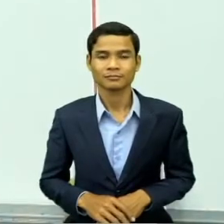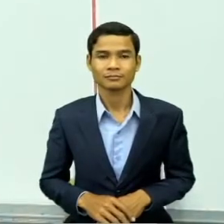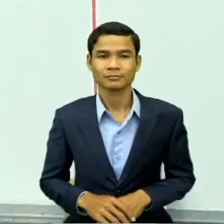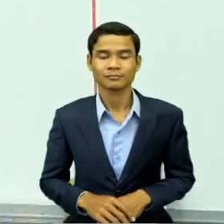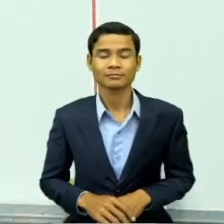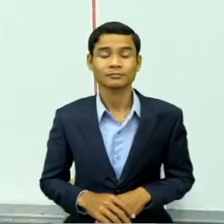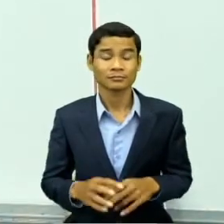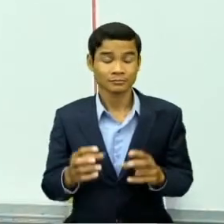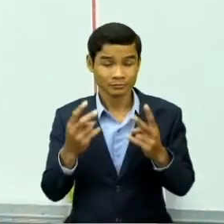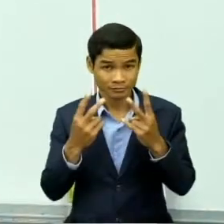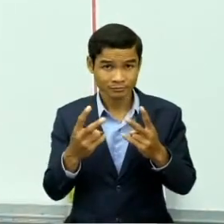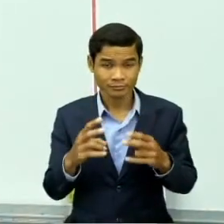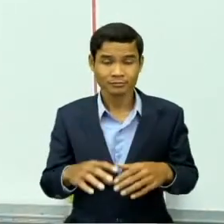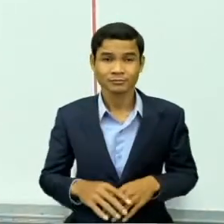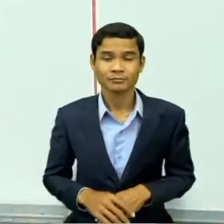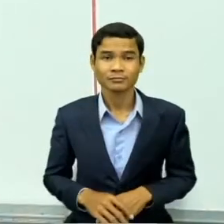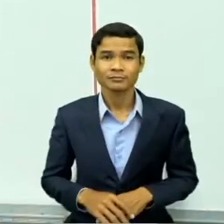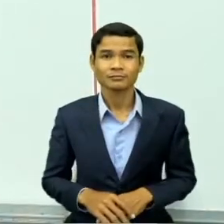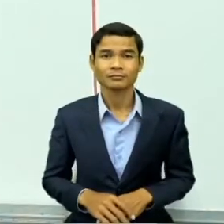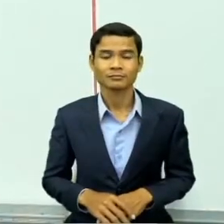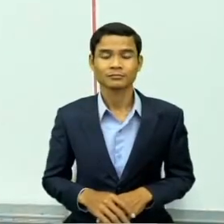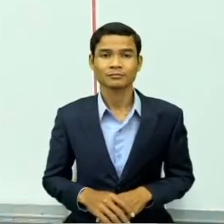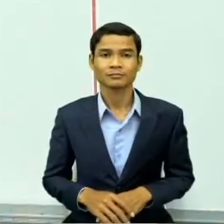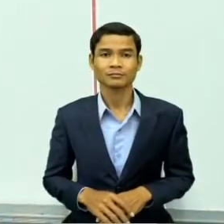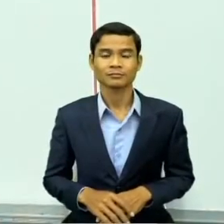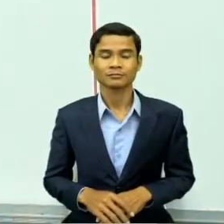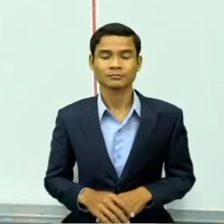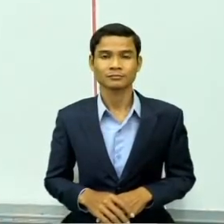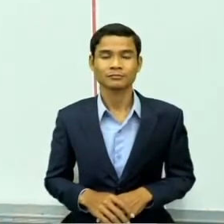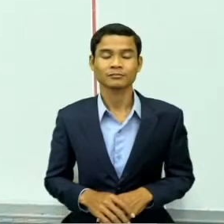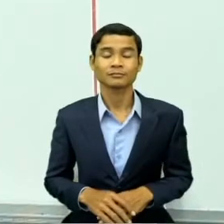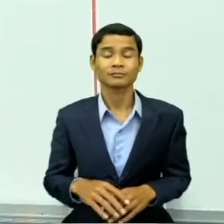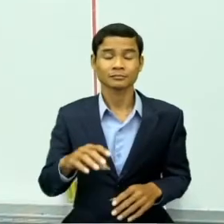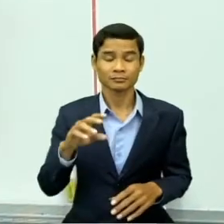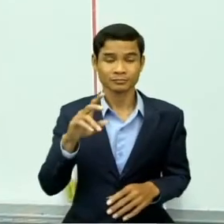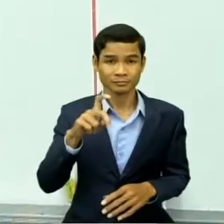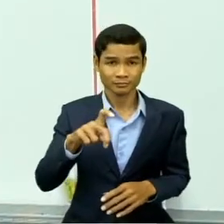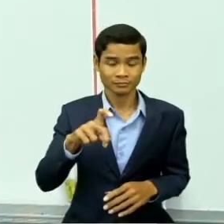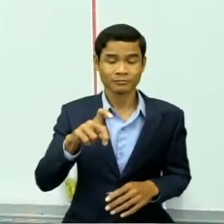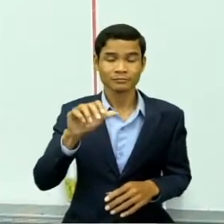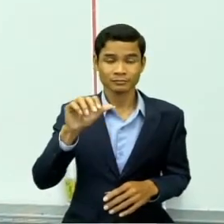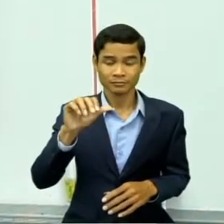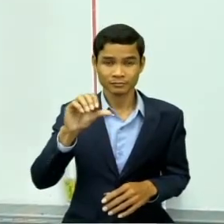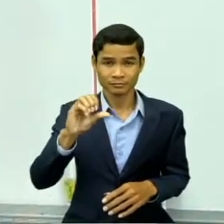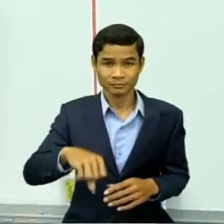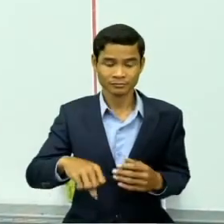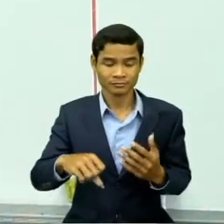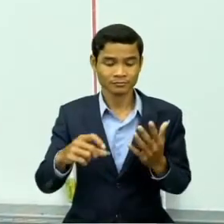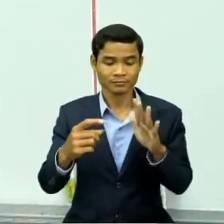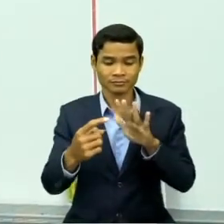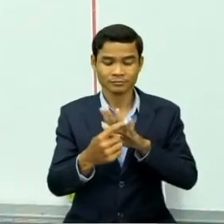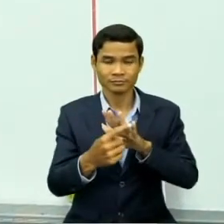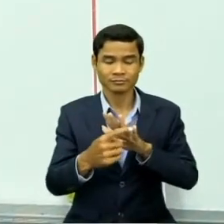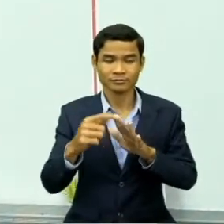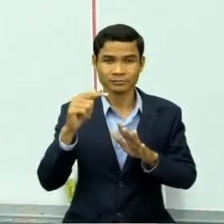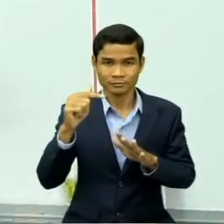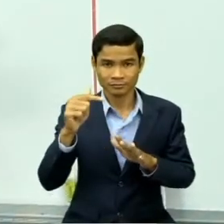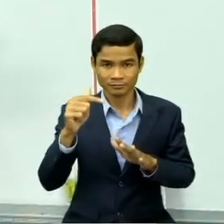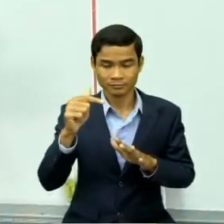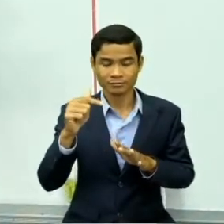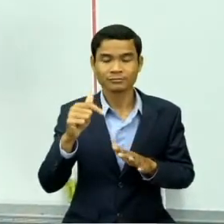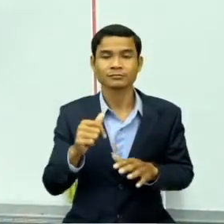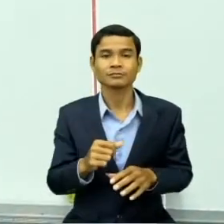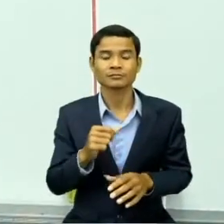ចាផ្ទៀងផ្ទាត់ផ្លើអើផ្លើផ្លើនឹងណា